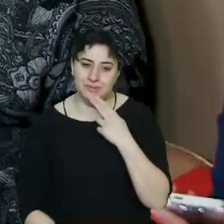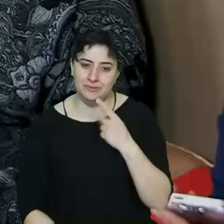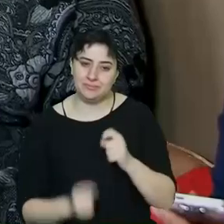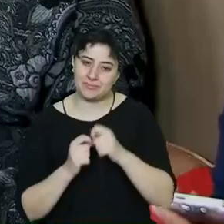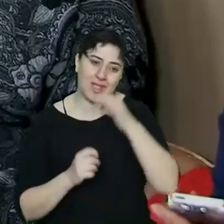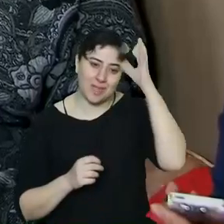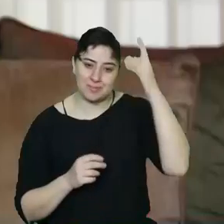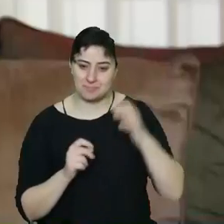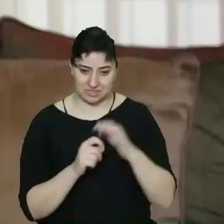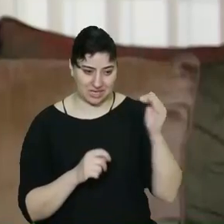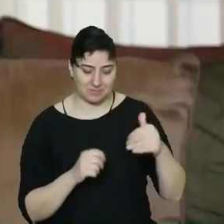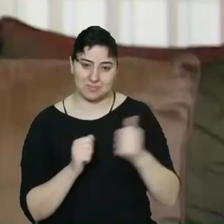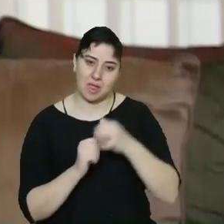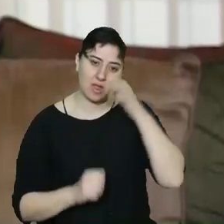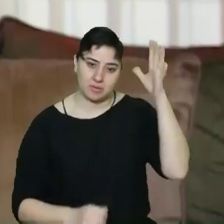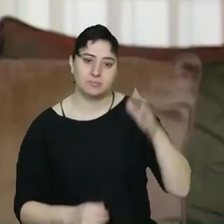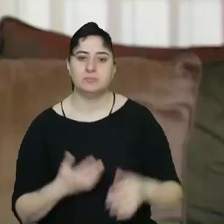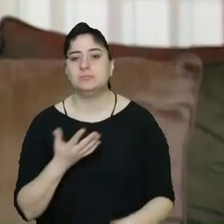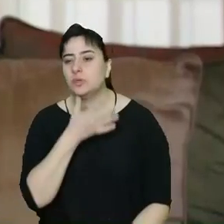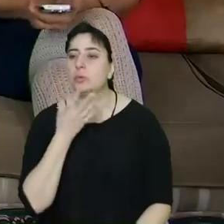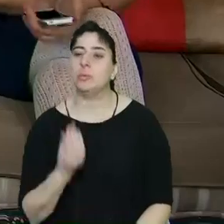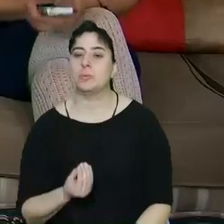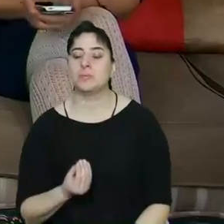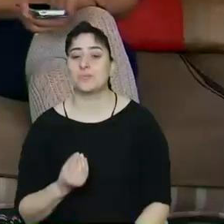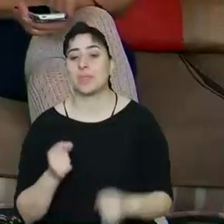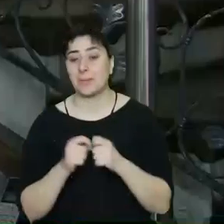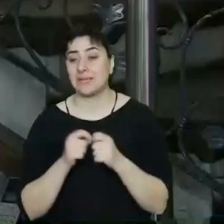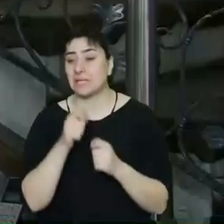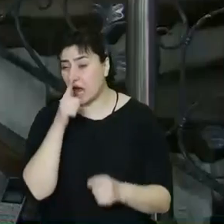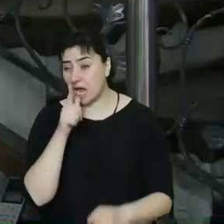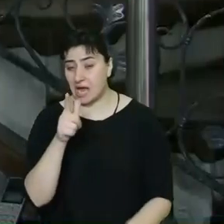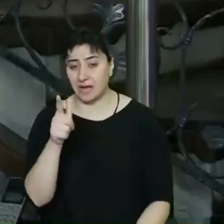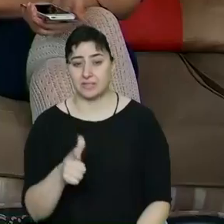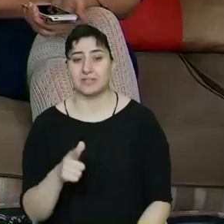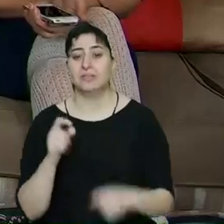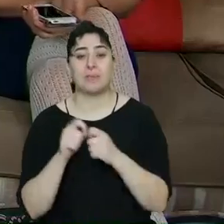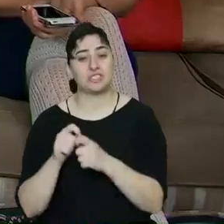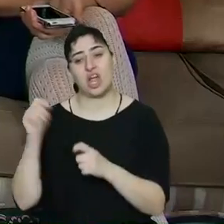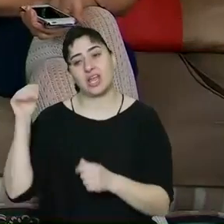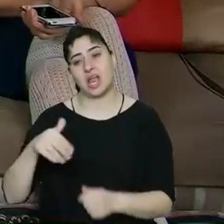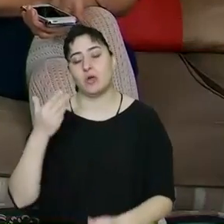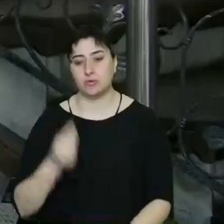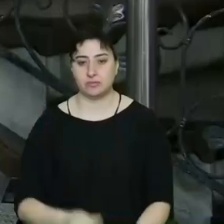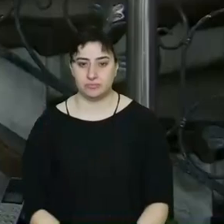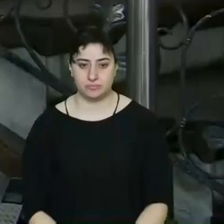haber versene. Bak Başak gelmiş. Tamam abi çocuğum. Biricik! Başak kulaklarını çıkardı. Başak geldi.